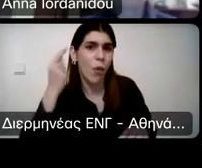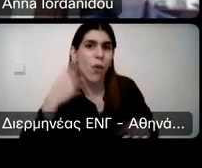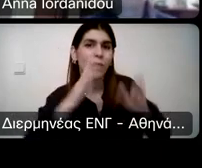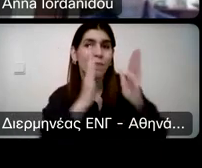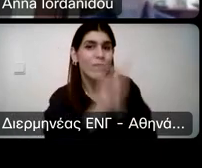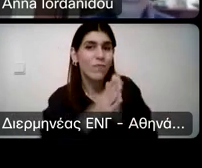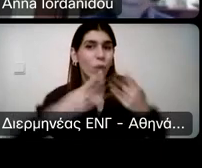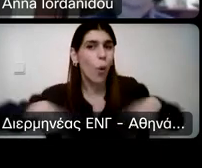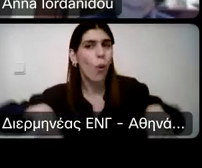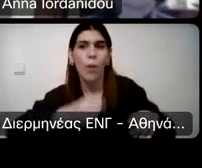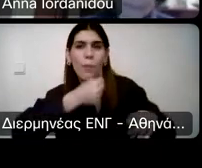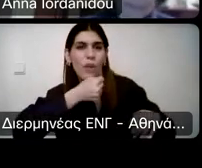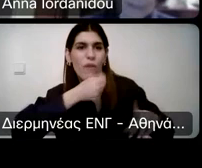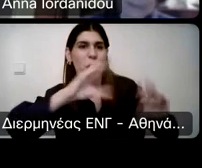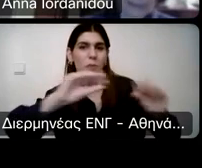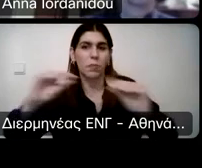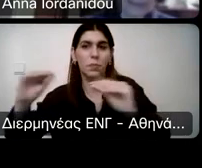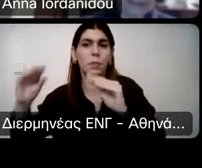μικρόφωνα.